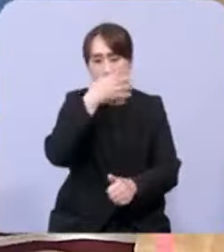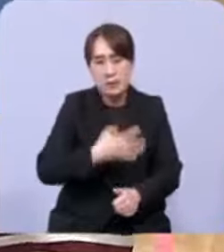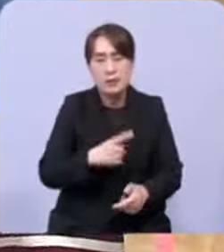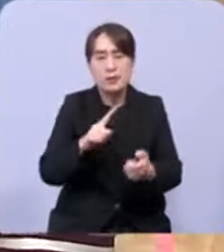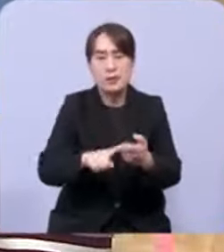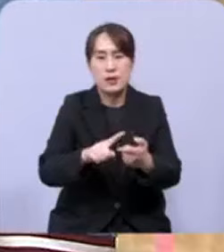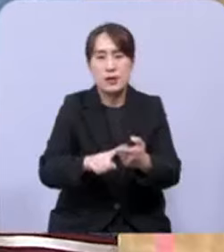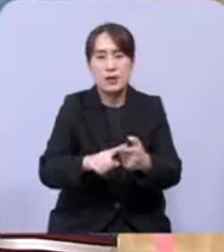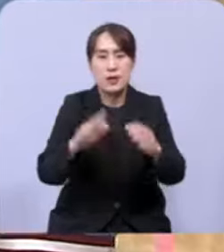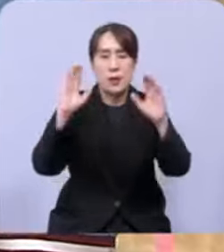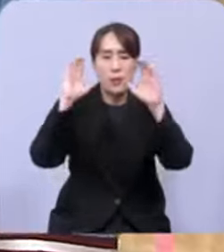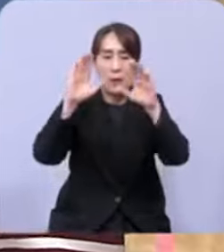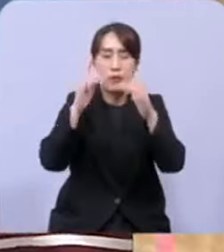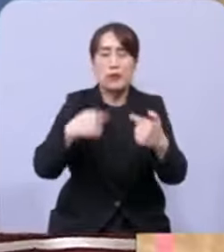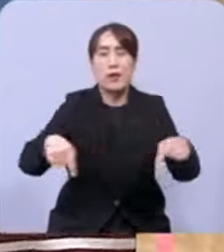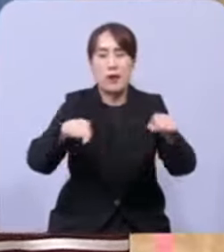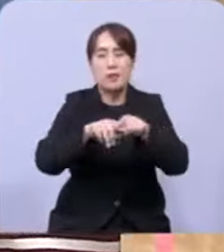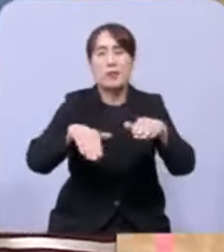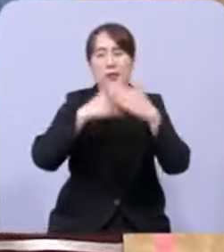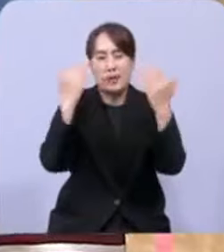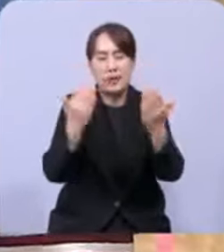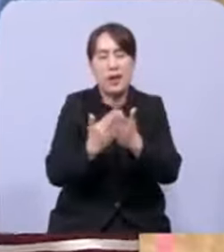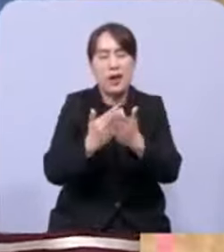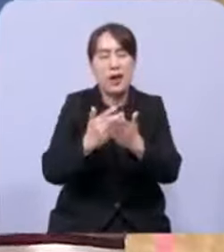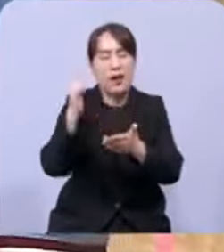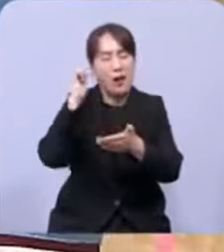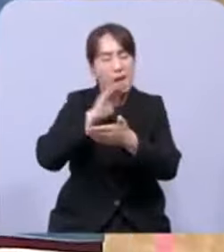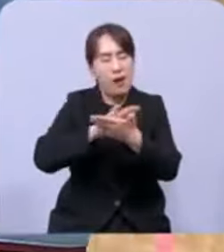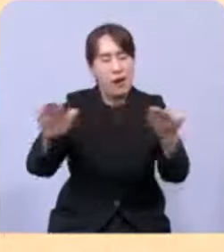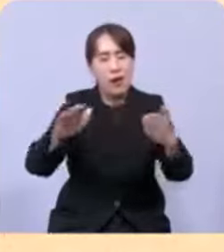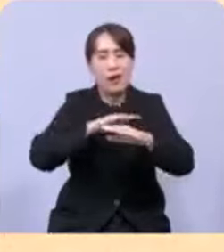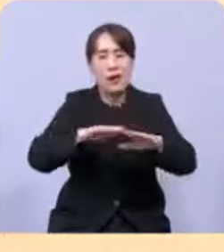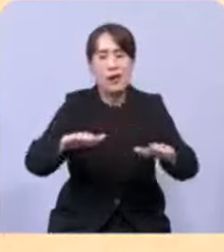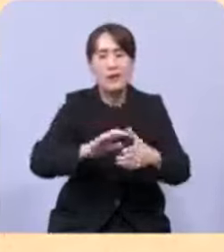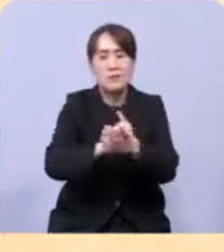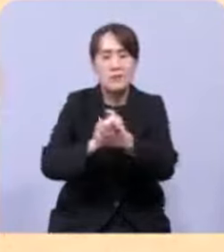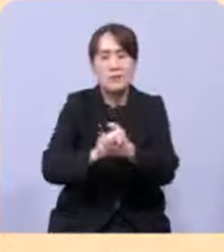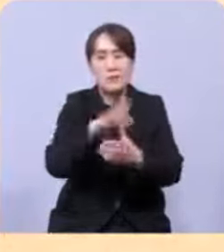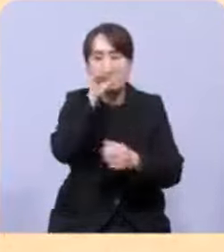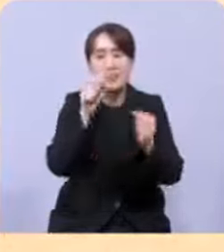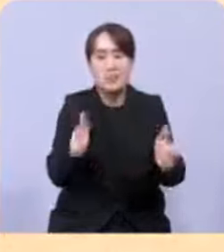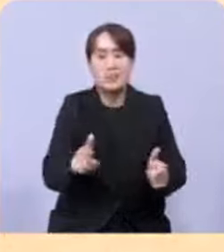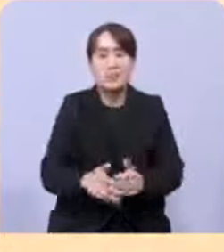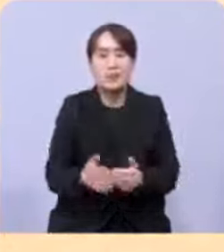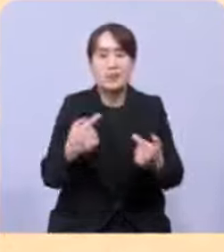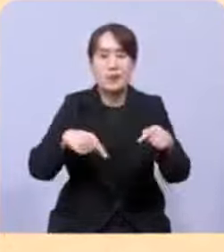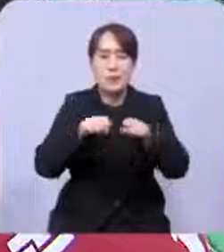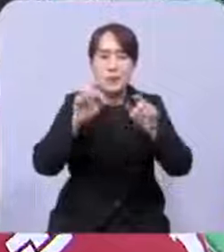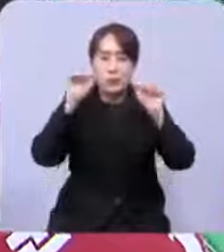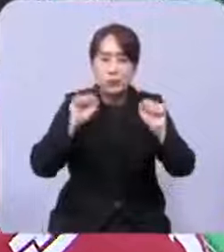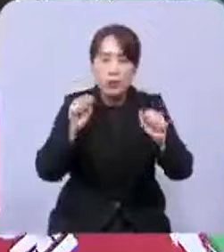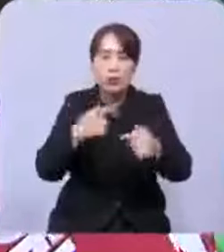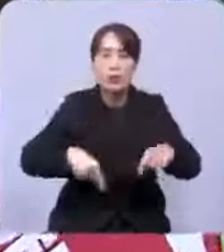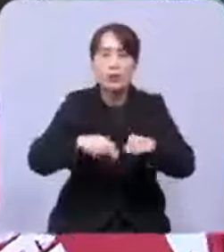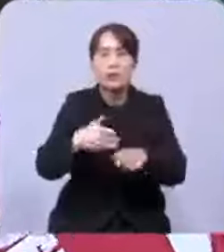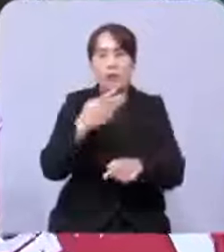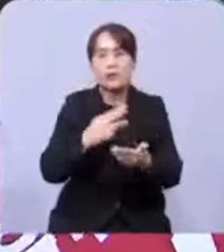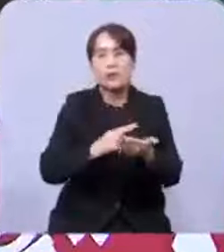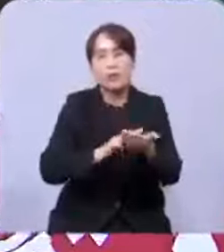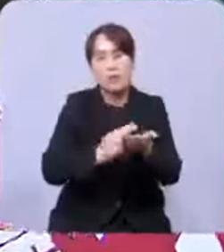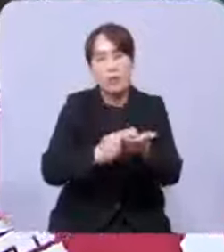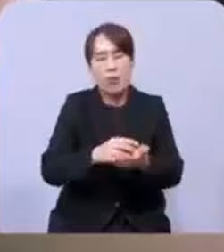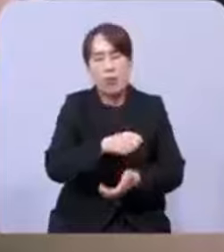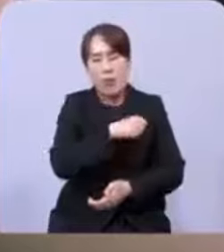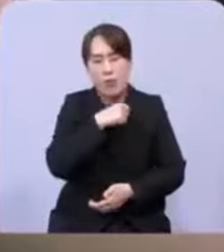점을이 배구 경기를 통해서 싹 날리고 함께 친해질 수 있는 계기가 함께 땀을 흘린 뒤 같이 먹는 삼겹살도